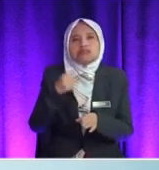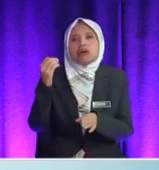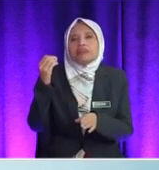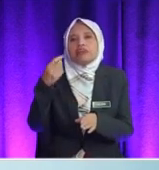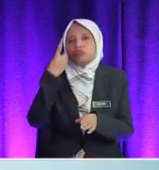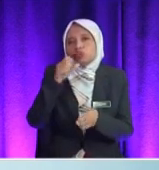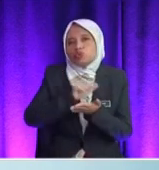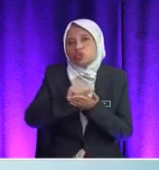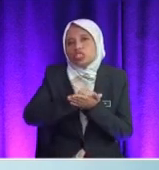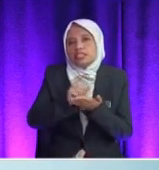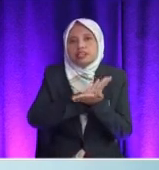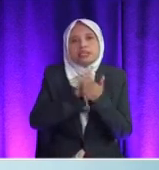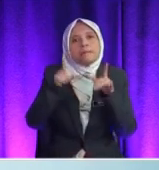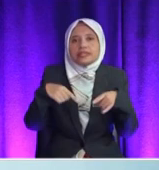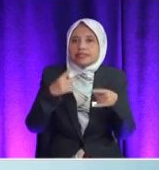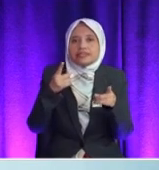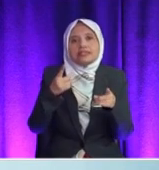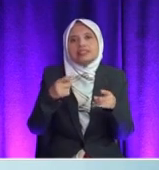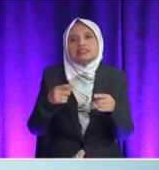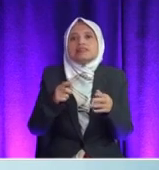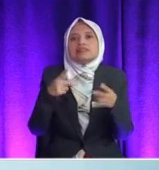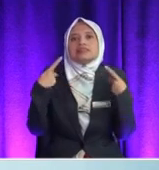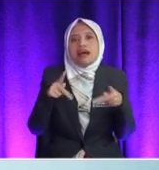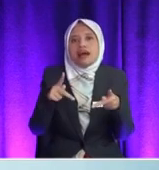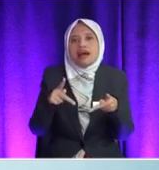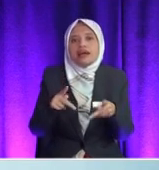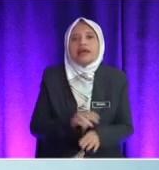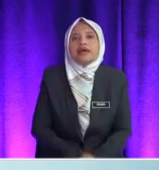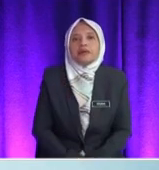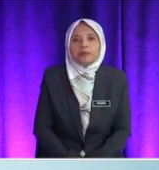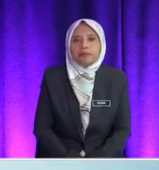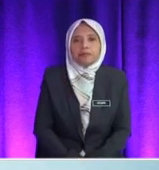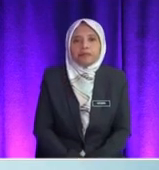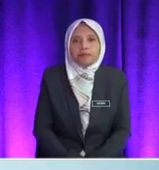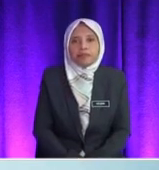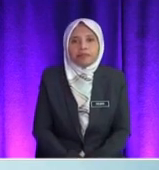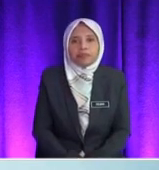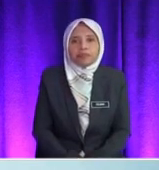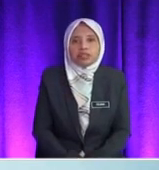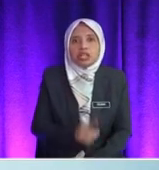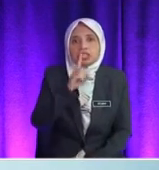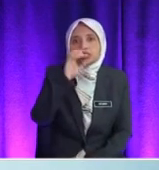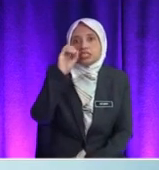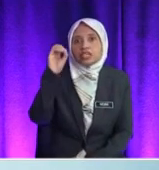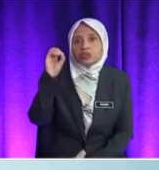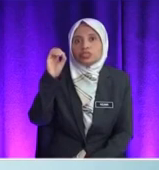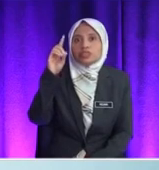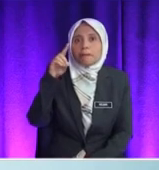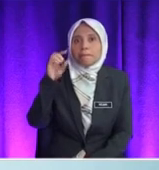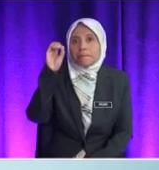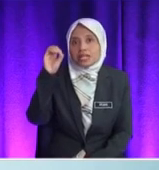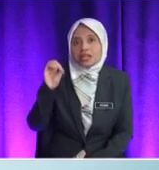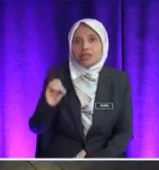cantik data ya kita itulah dia uh terbaik nih 140 Hah